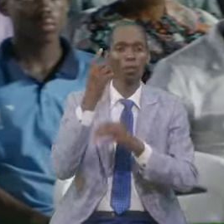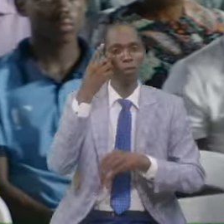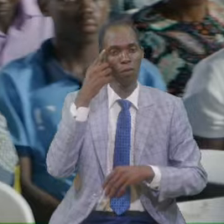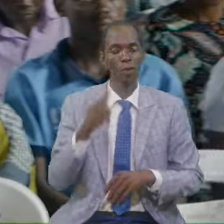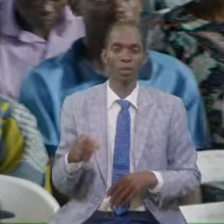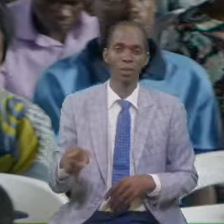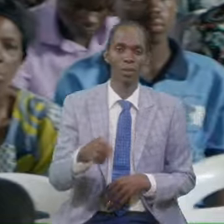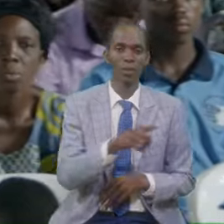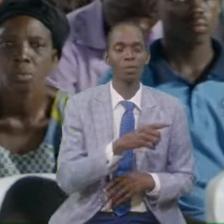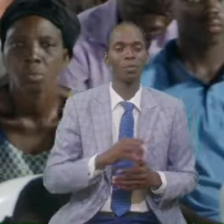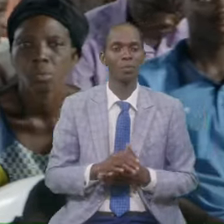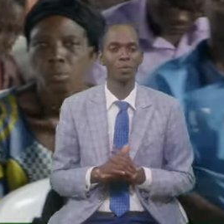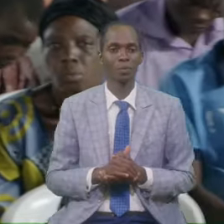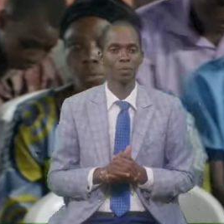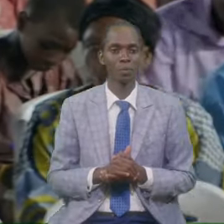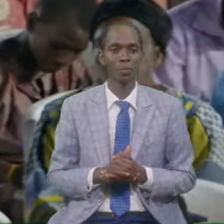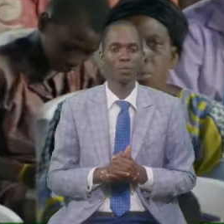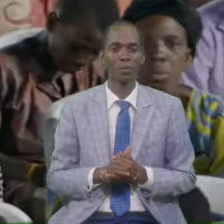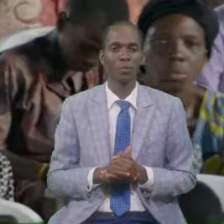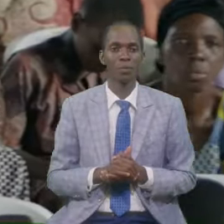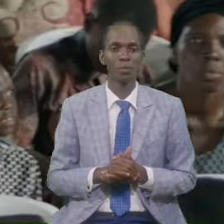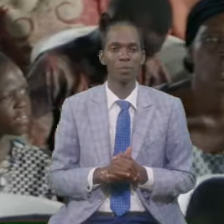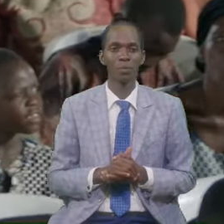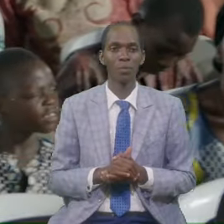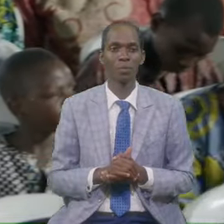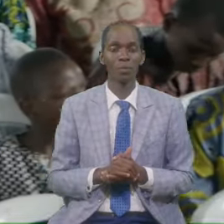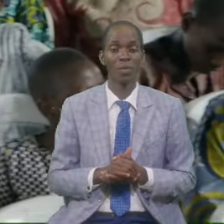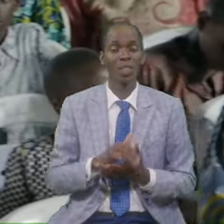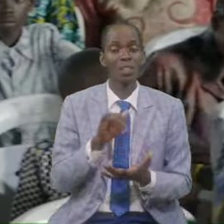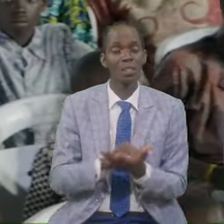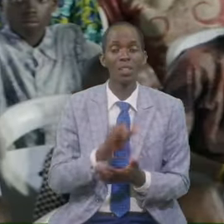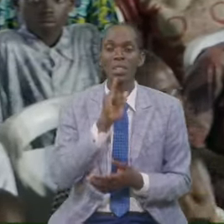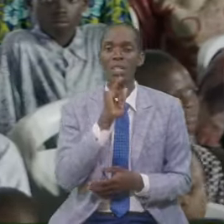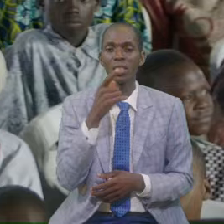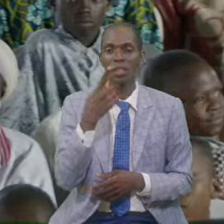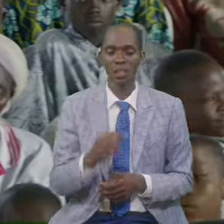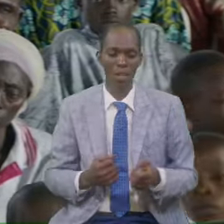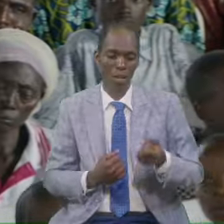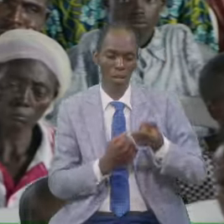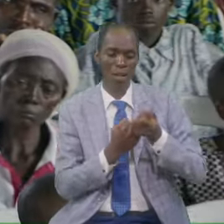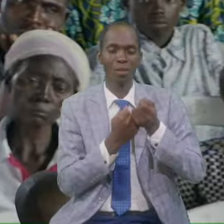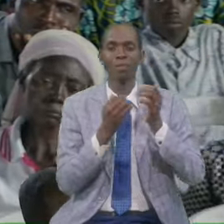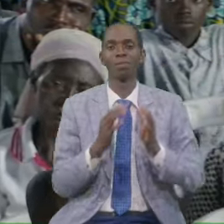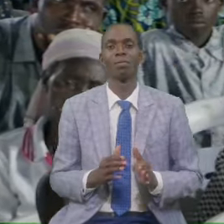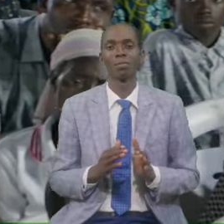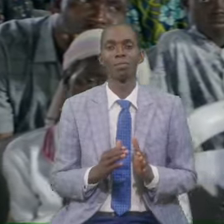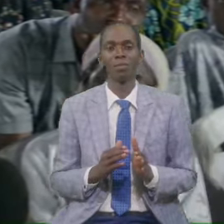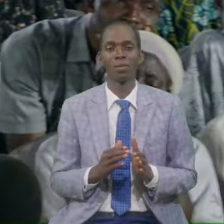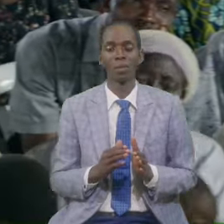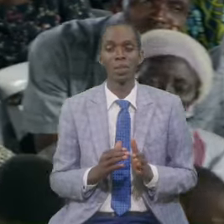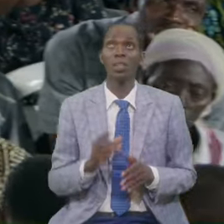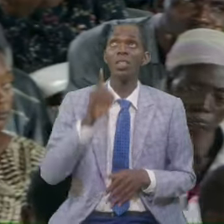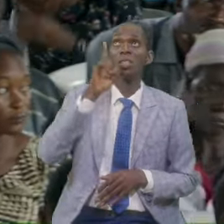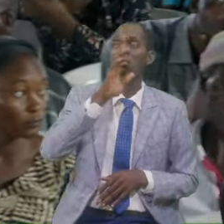చేయు నిమిత్తమై ఆయన జీవించుచు ఉన్నాడు. That's the advocate. న్యాయవాది అలా ఉన్నారు. He never sleeps, he